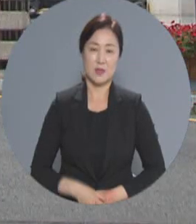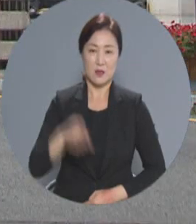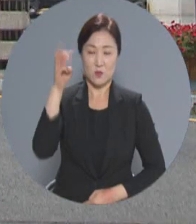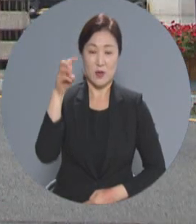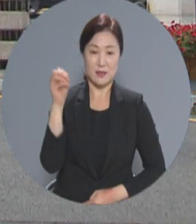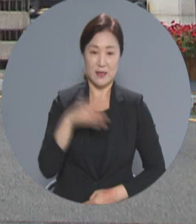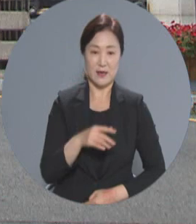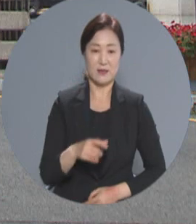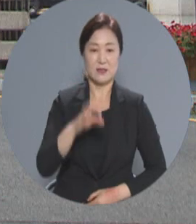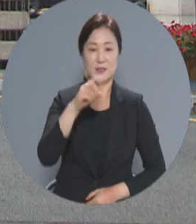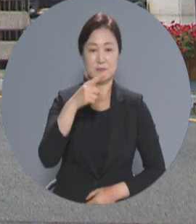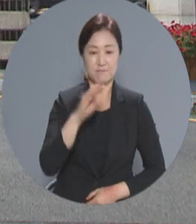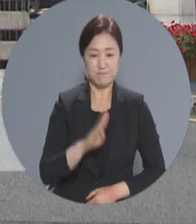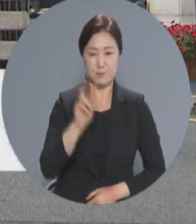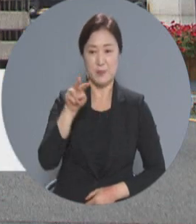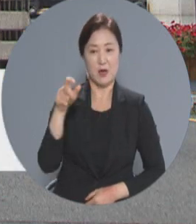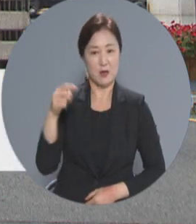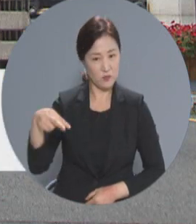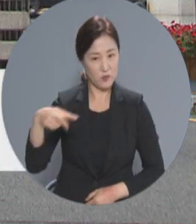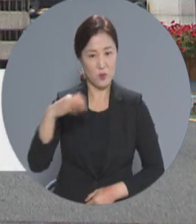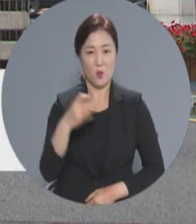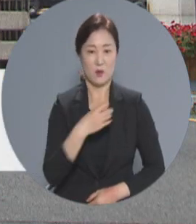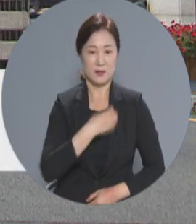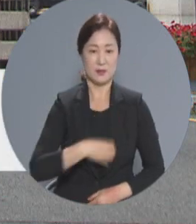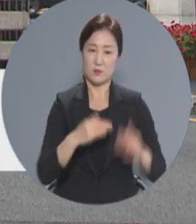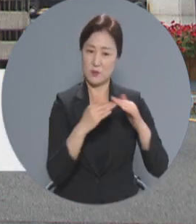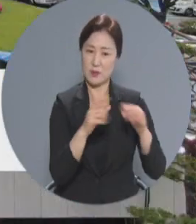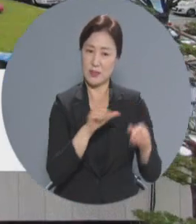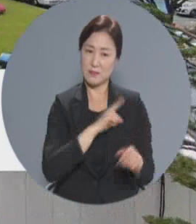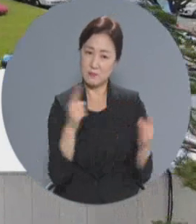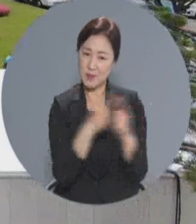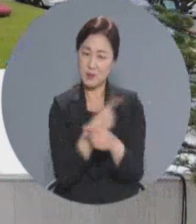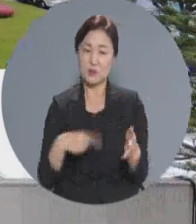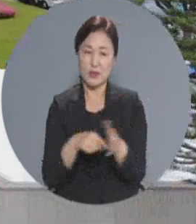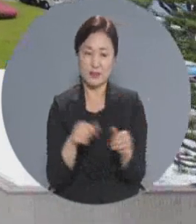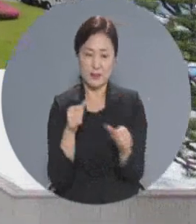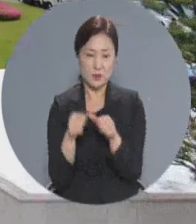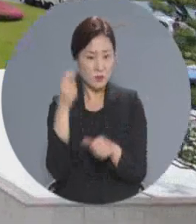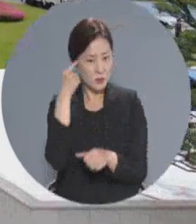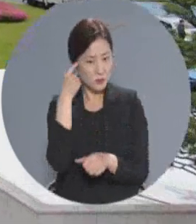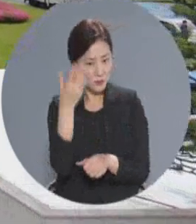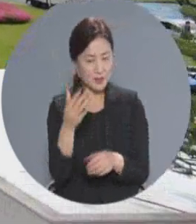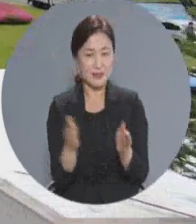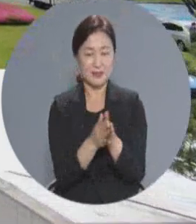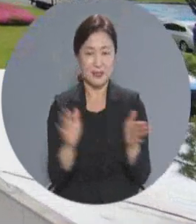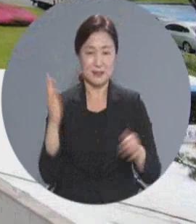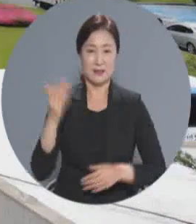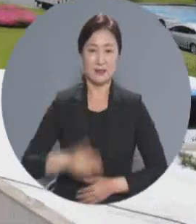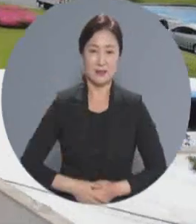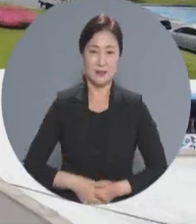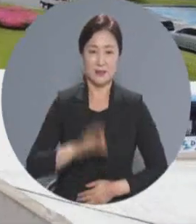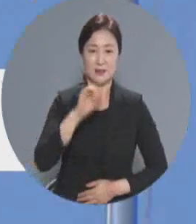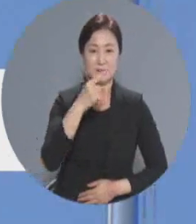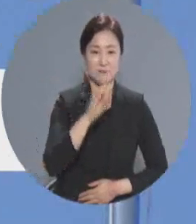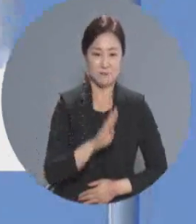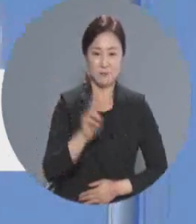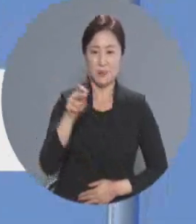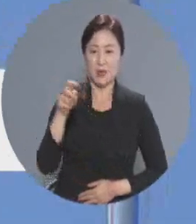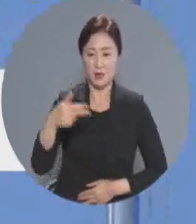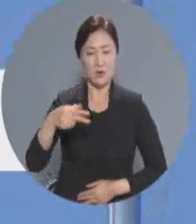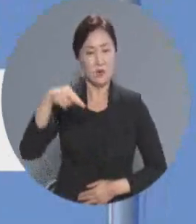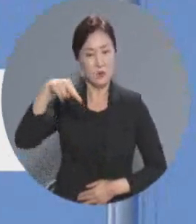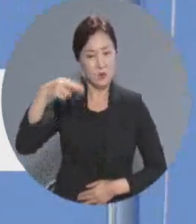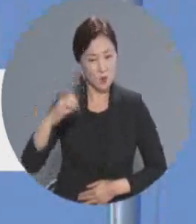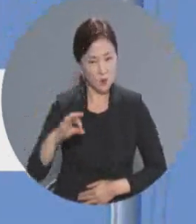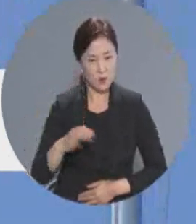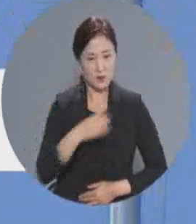광양시가 읍면동사무소의 명칭 변경을 위한 시민 설문조사를 실시합니다. 광양시는 읍면동사무소의 실제